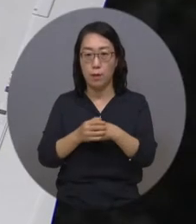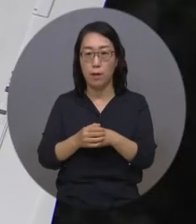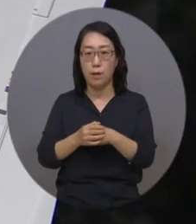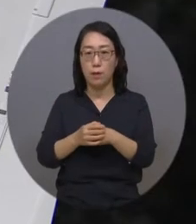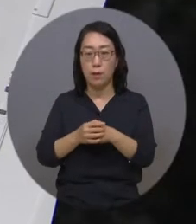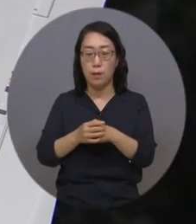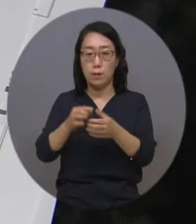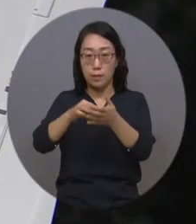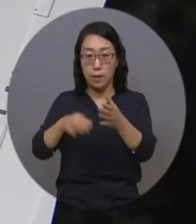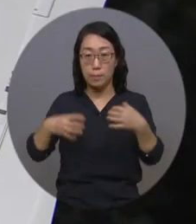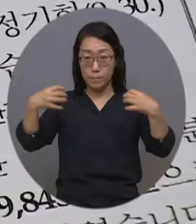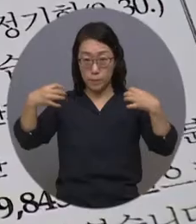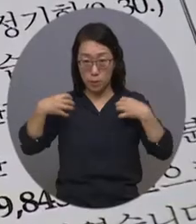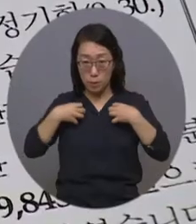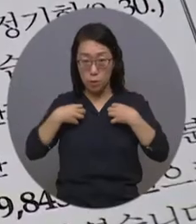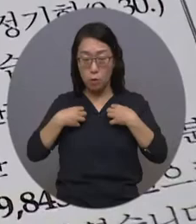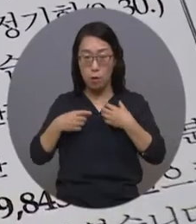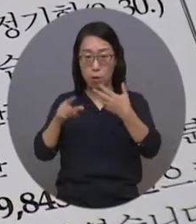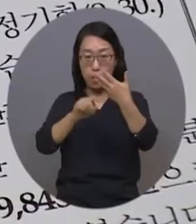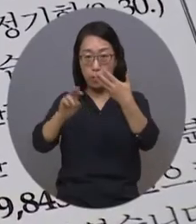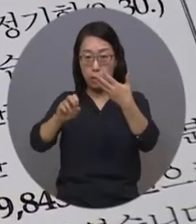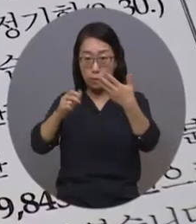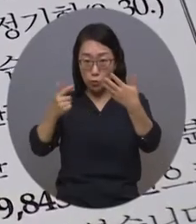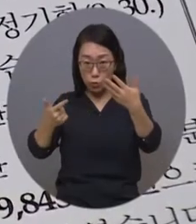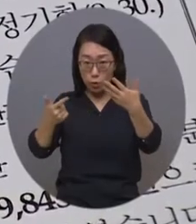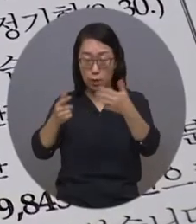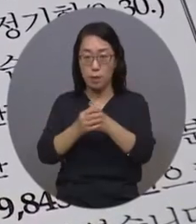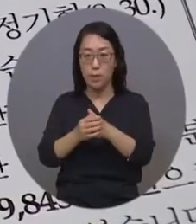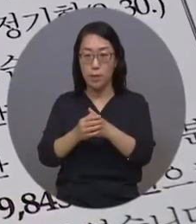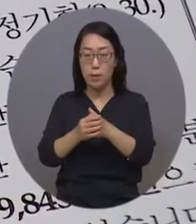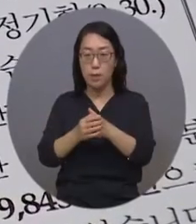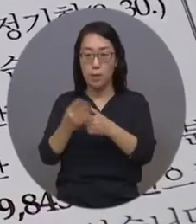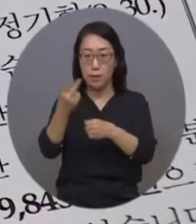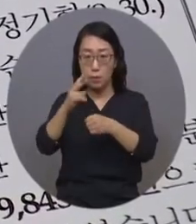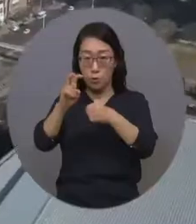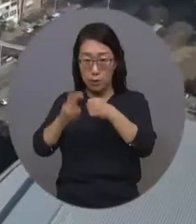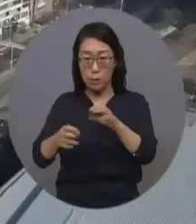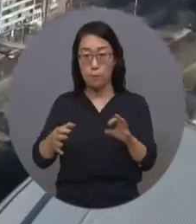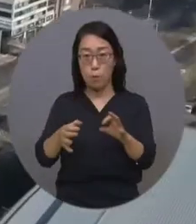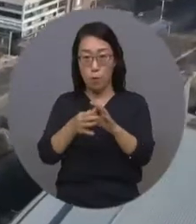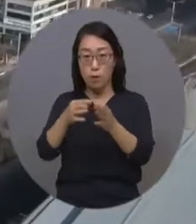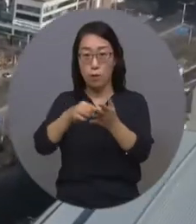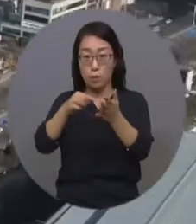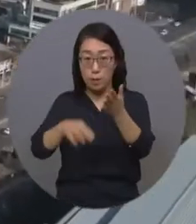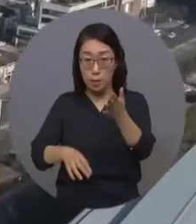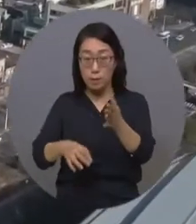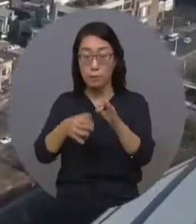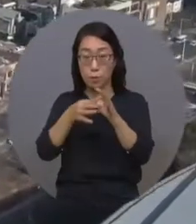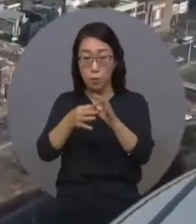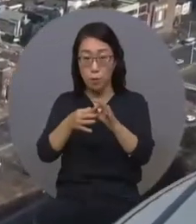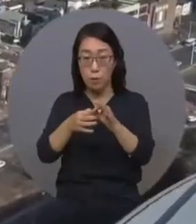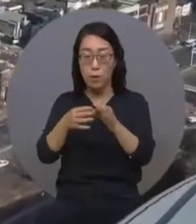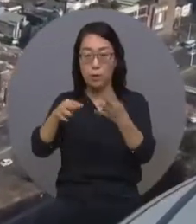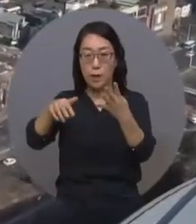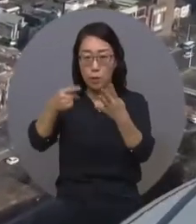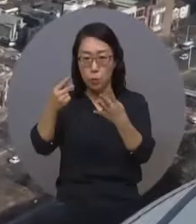국세청은 지난달 26일 2020년 귀속 근로자녀장려금 4조 666억